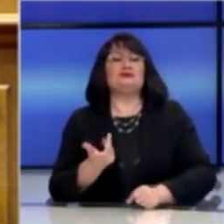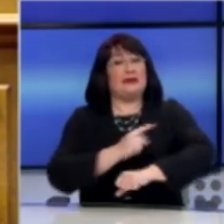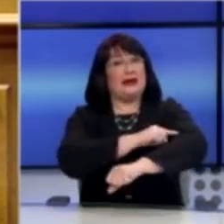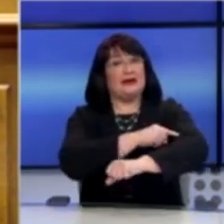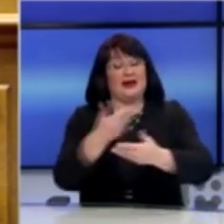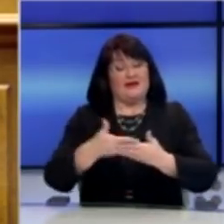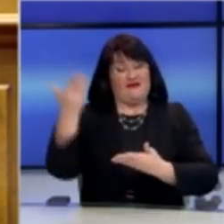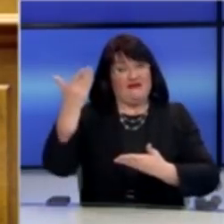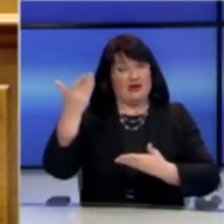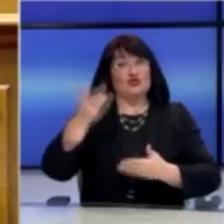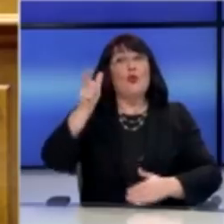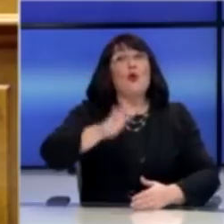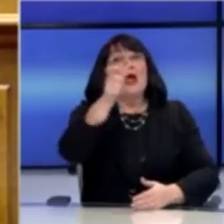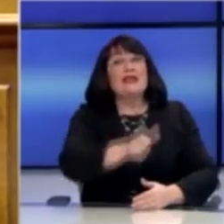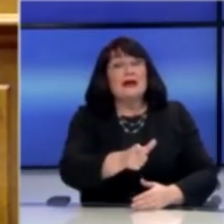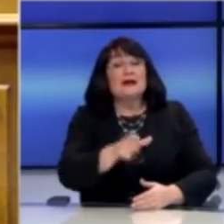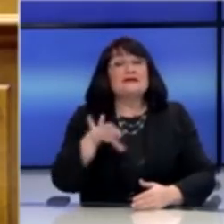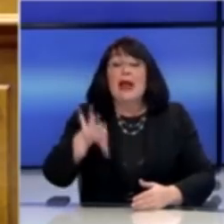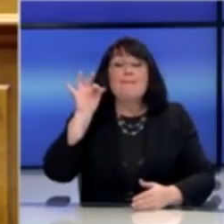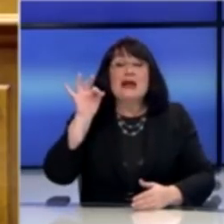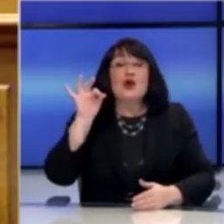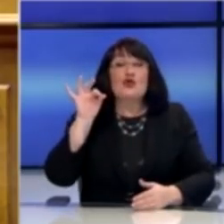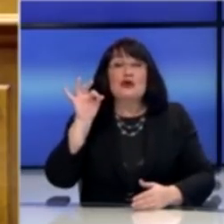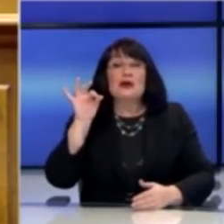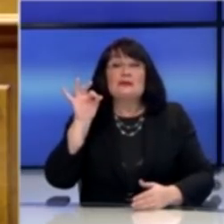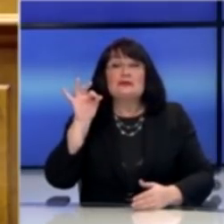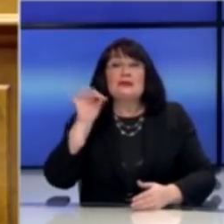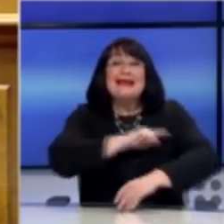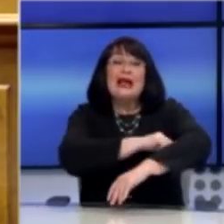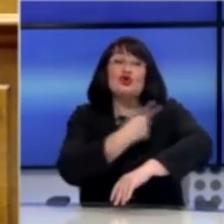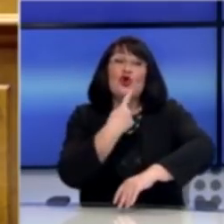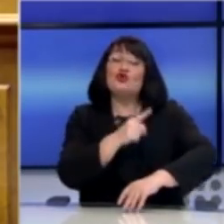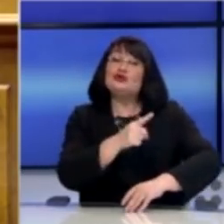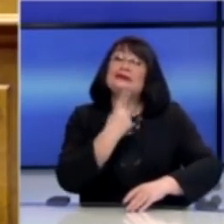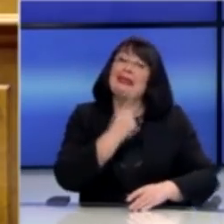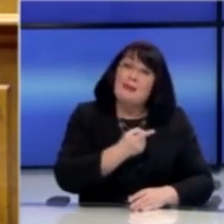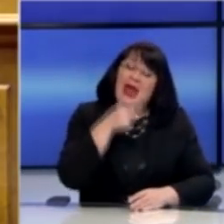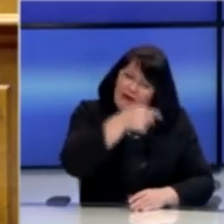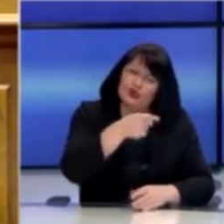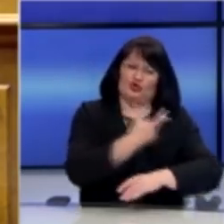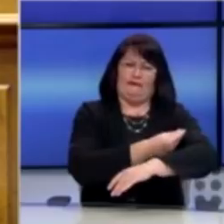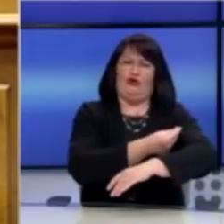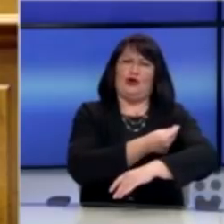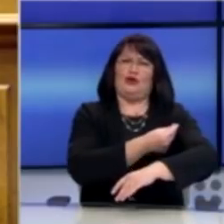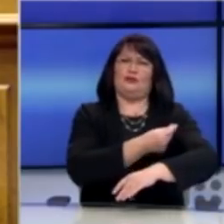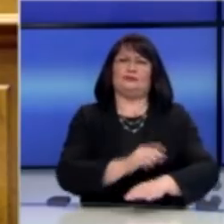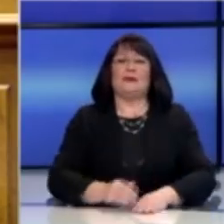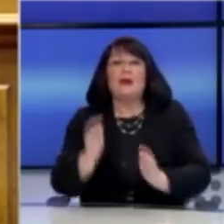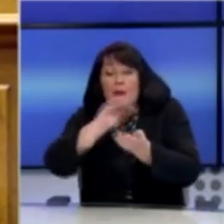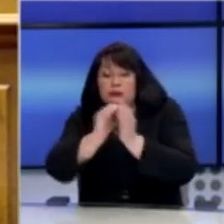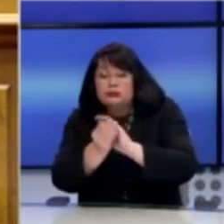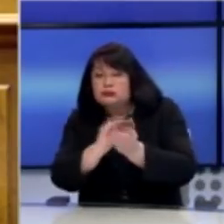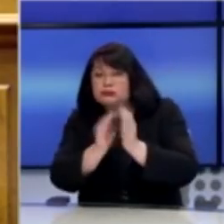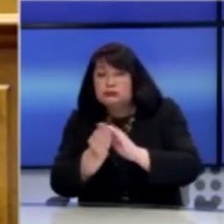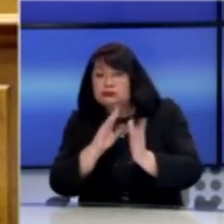ιατρική βεβαίως επιλογή, ο καθένας να κάνει το εμβόλιο που εκτιμά ο γιατρός του. Αν οι θεωρίες συνωμοσίας